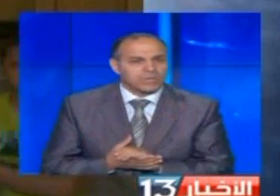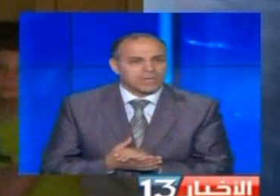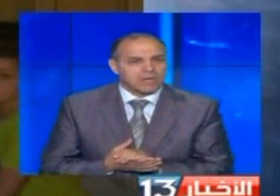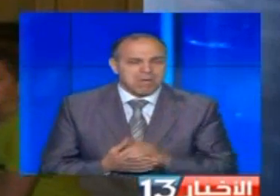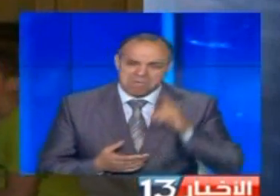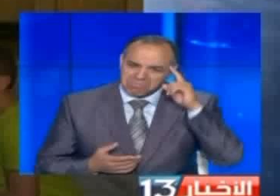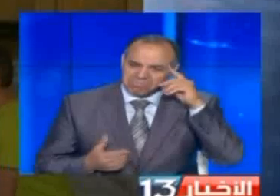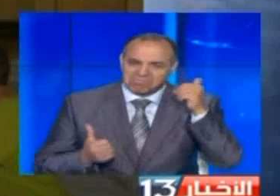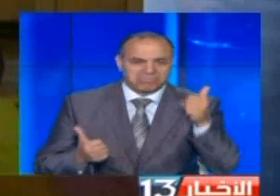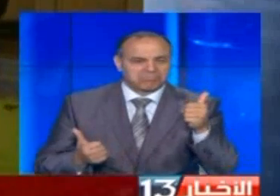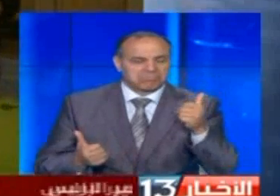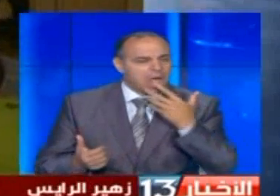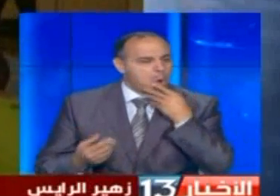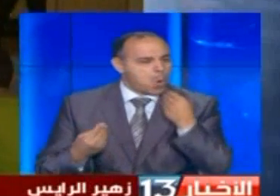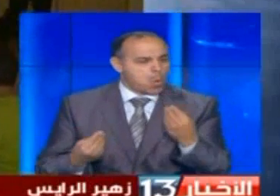كيف حلوة برشا،